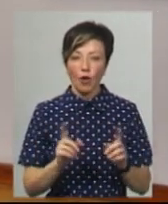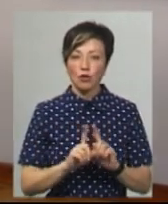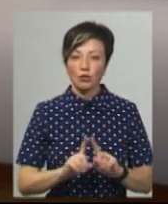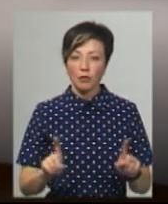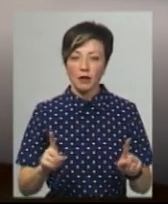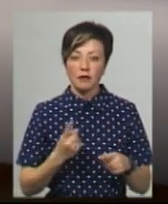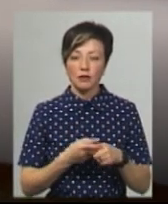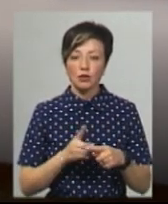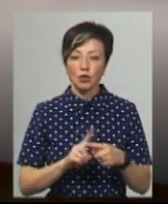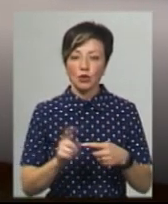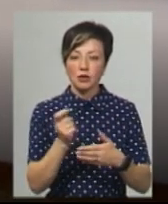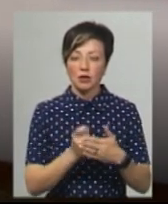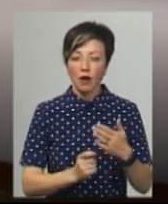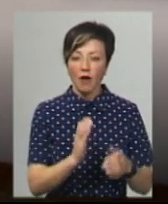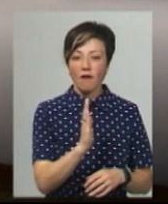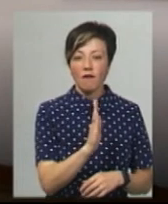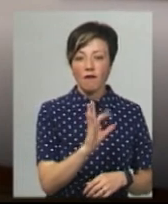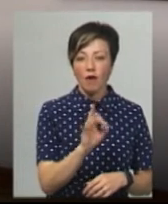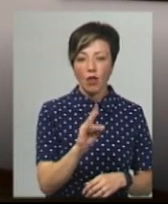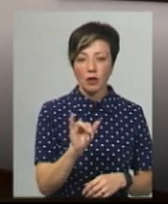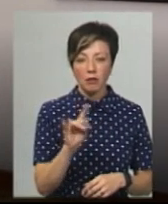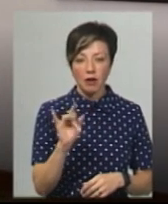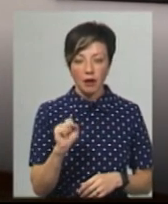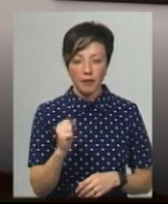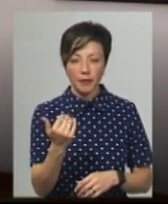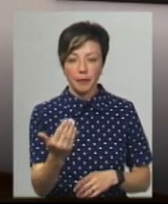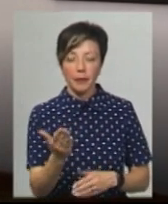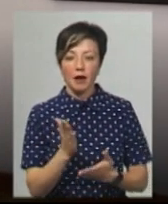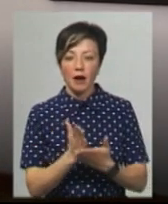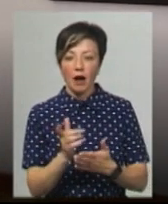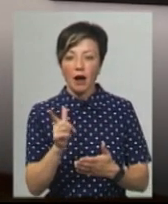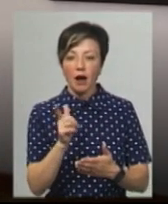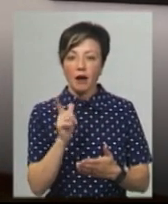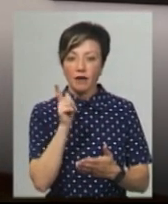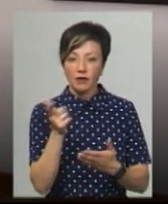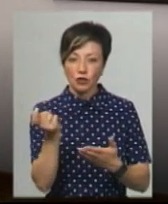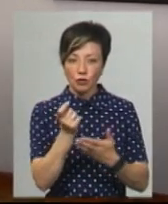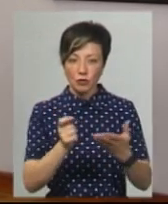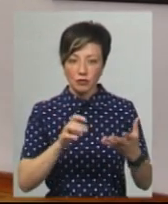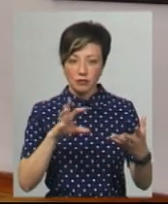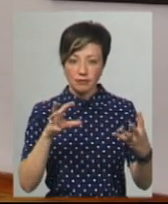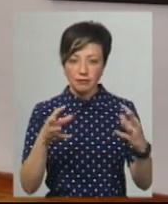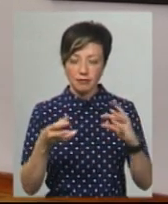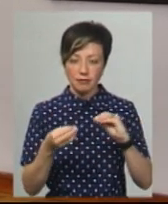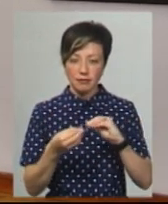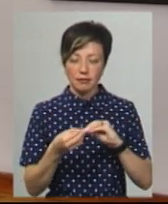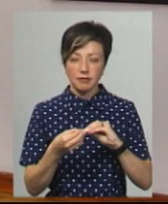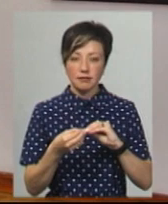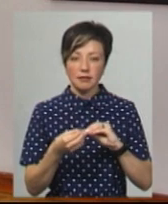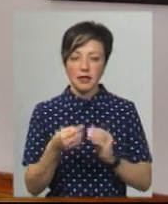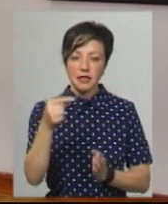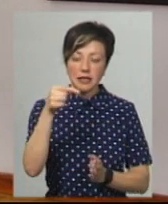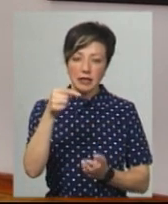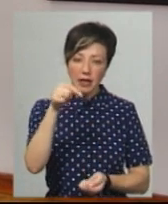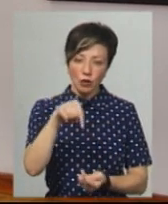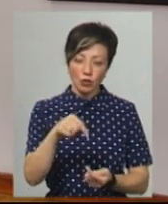Особливості живопису Володимира Карвасарного полягають у графічному узагальненні, схильності до символізму